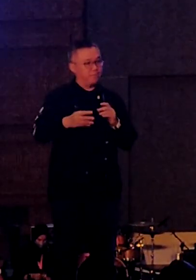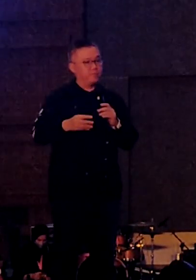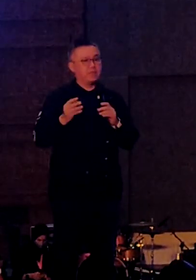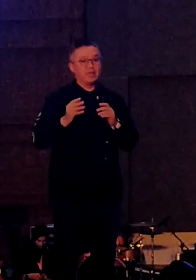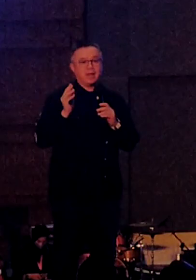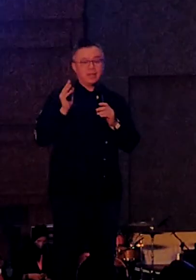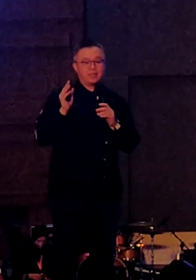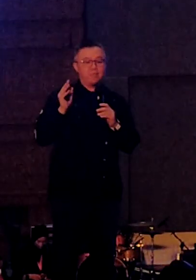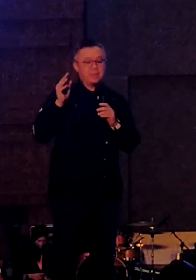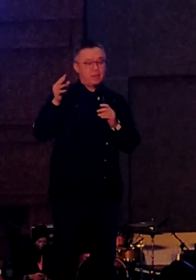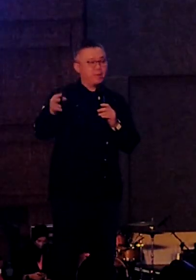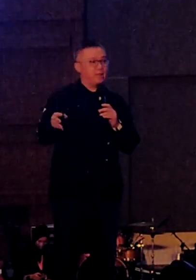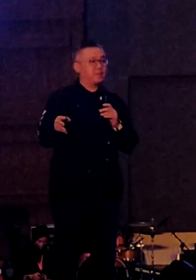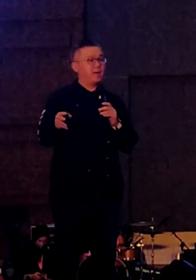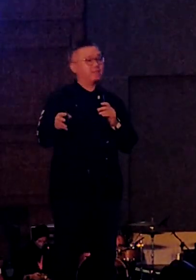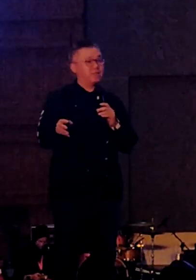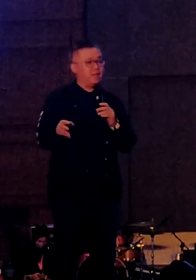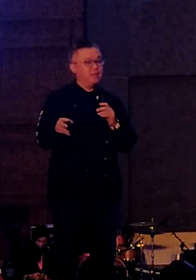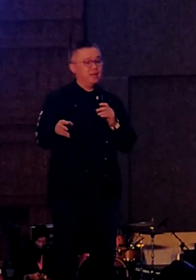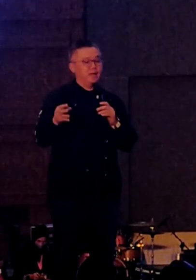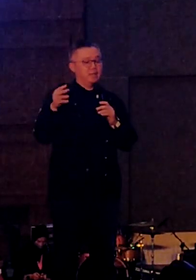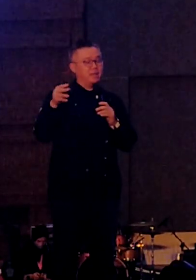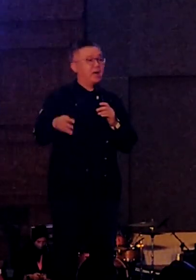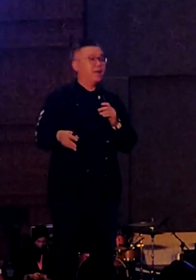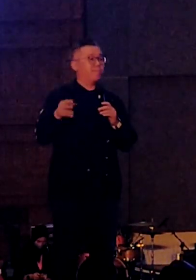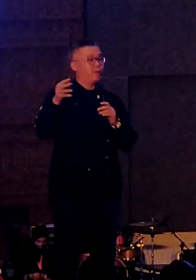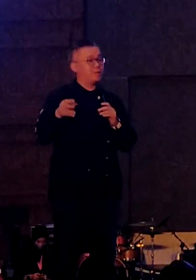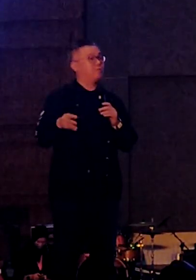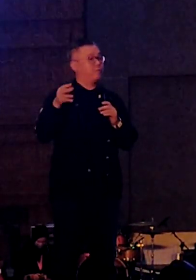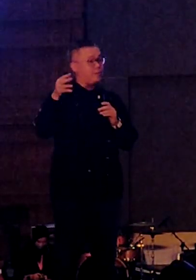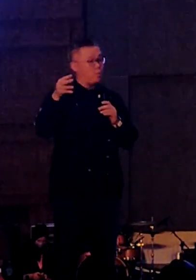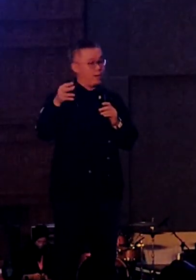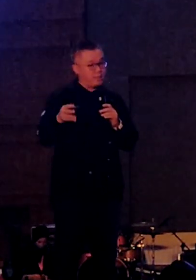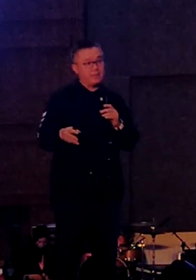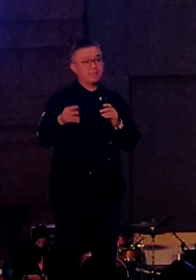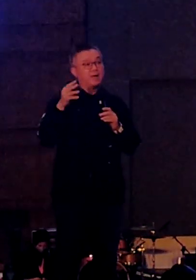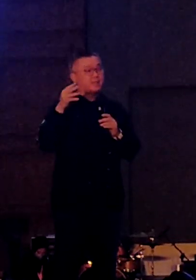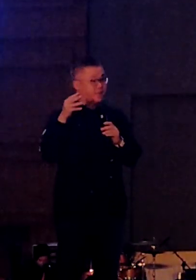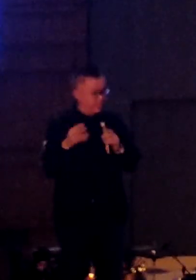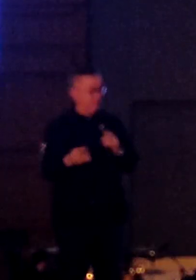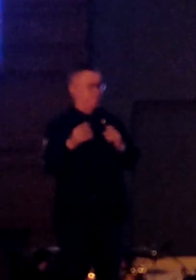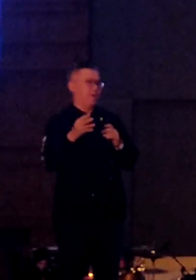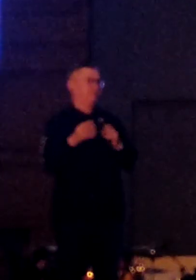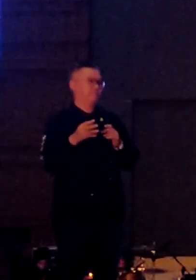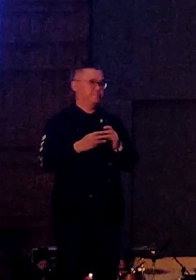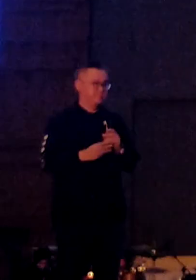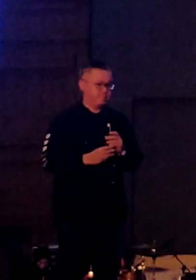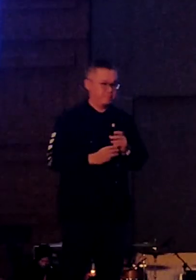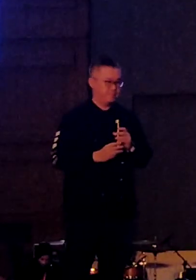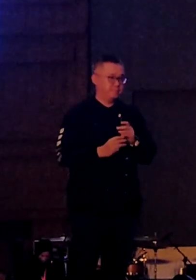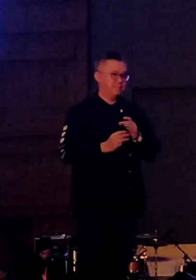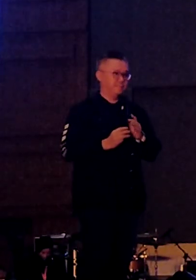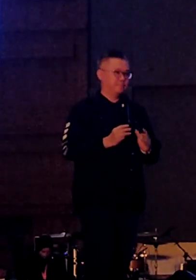yang positif sehingga tetap bisa berpr aku tidak ngomong cantik